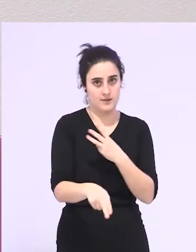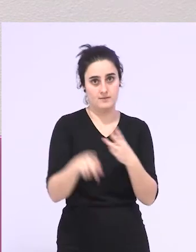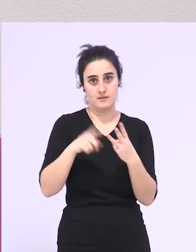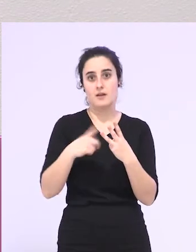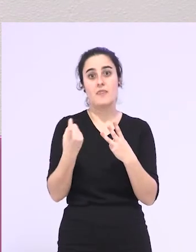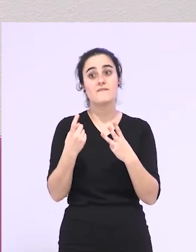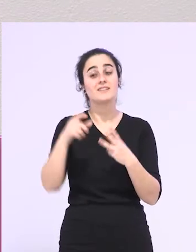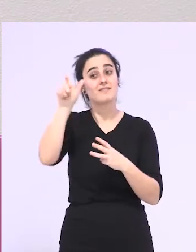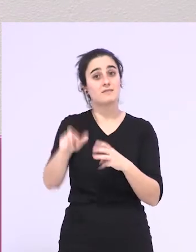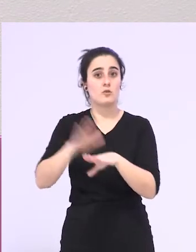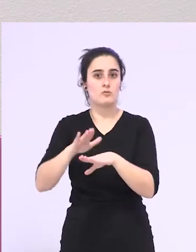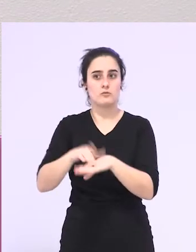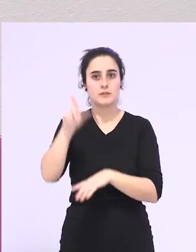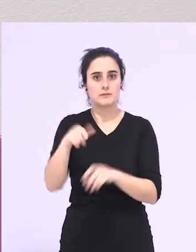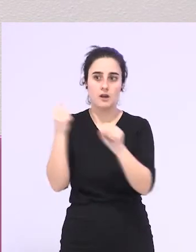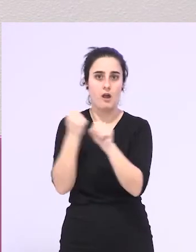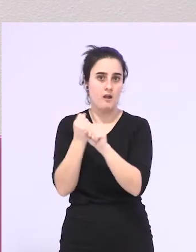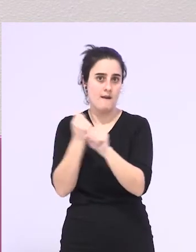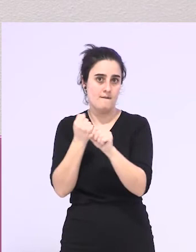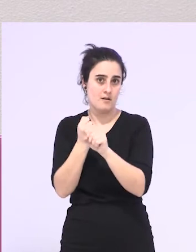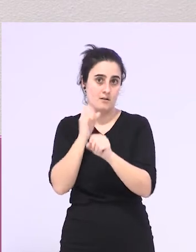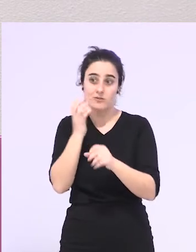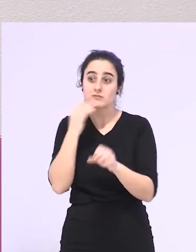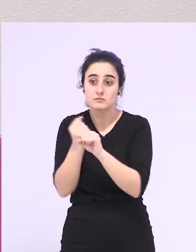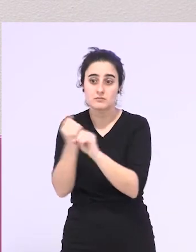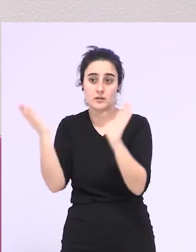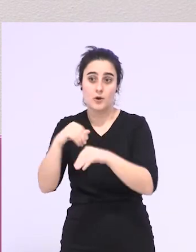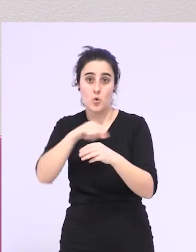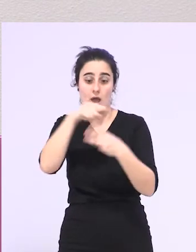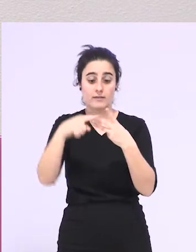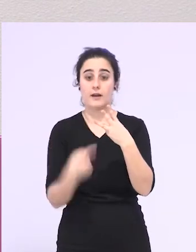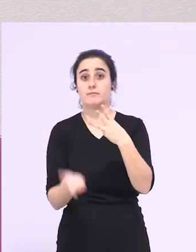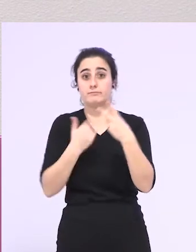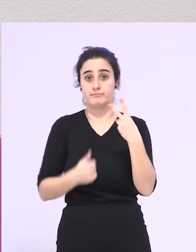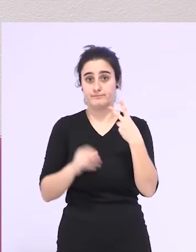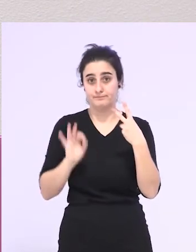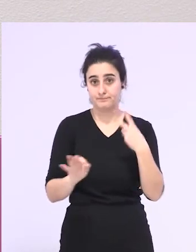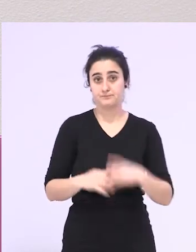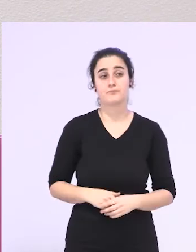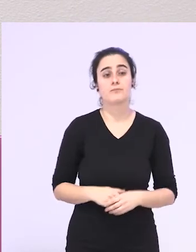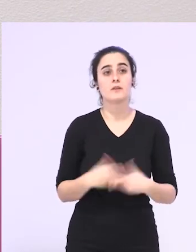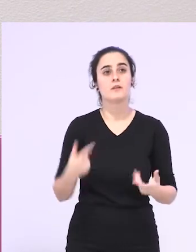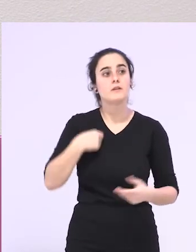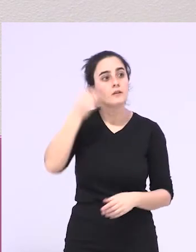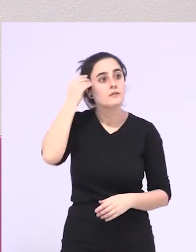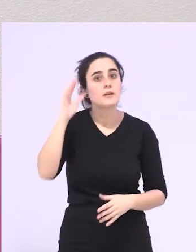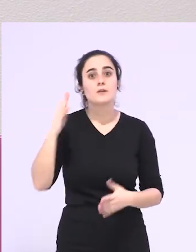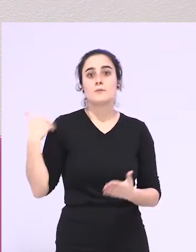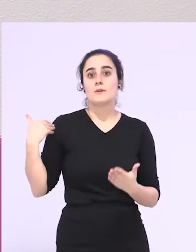erasotzailearekin. Bestela, nolabait hankamoz gelditzen da hori, ez? Orduan, bueno, segurenik nik uste dut orain